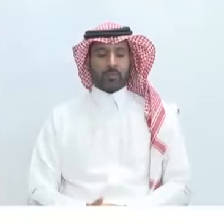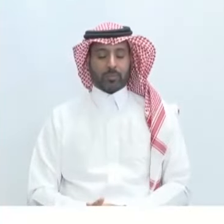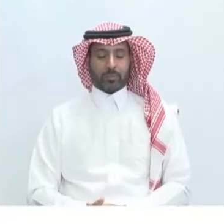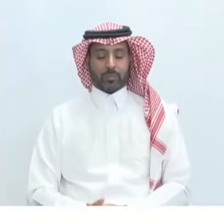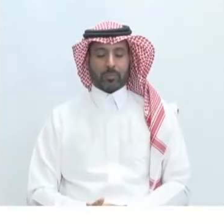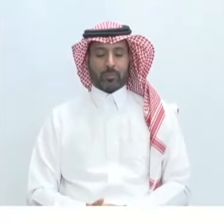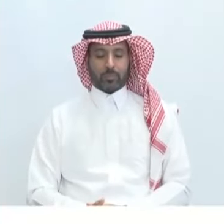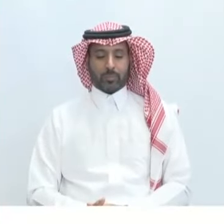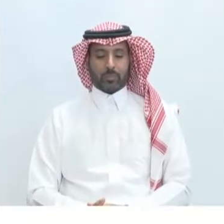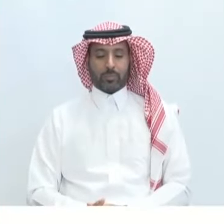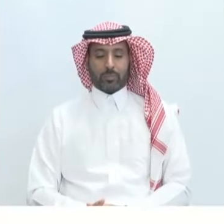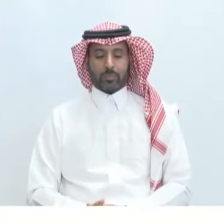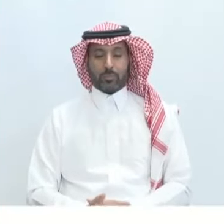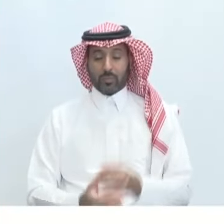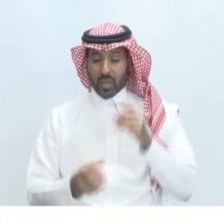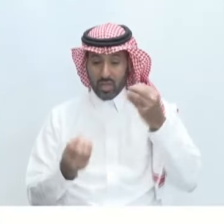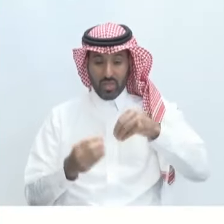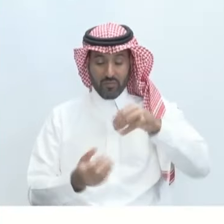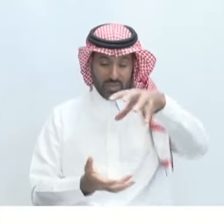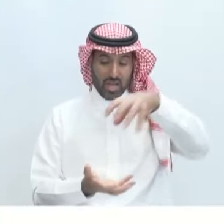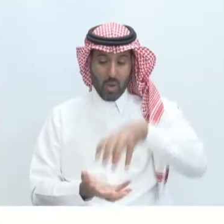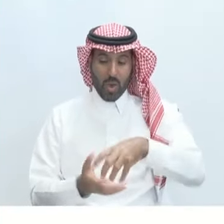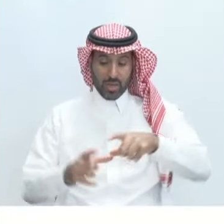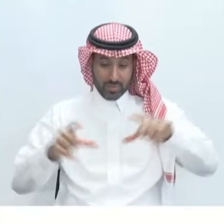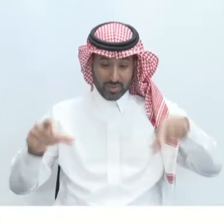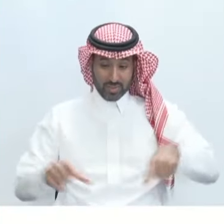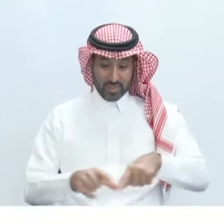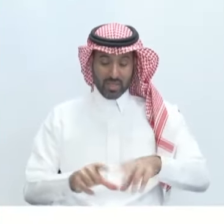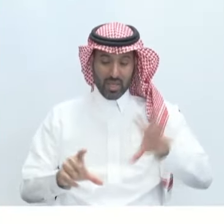العوائق التطبيق العملي لاضافه العوائق